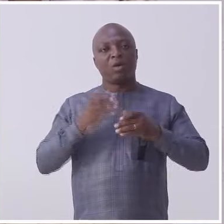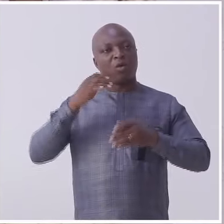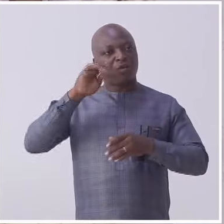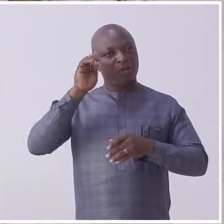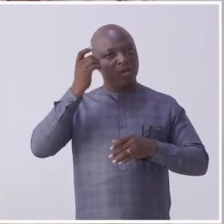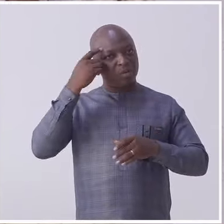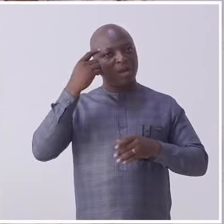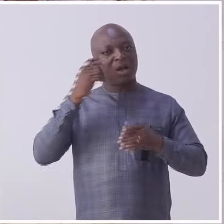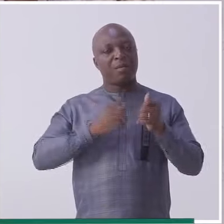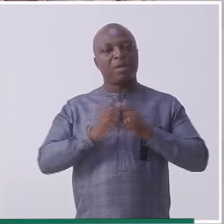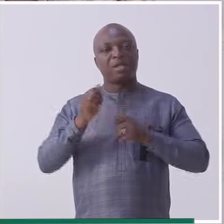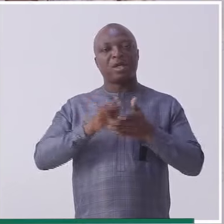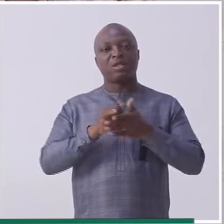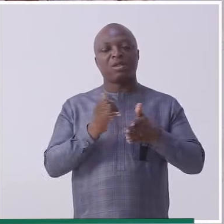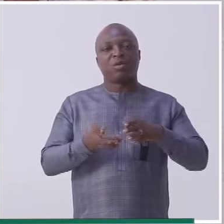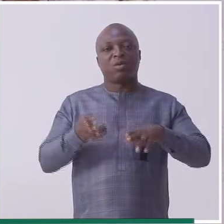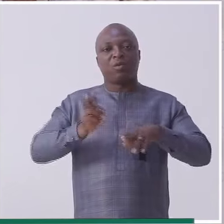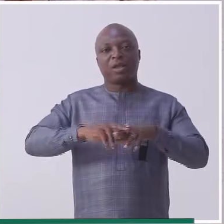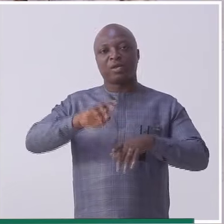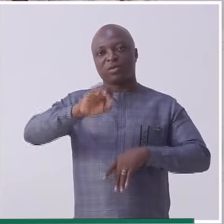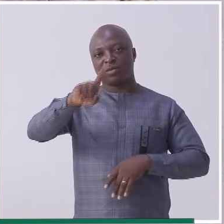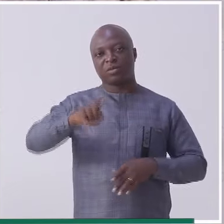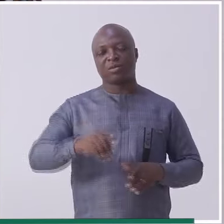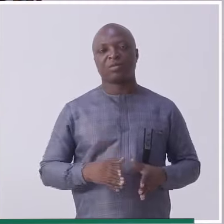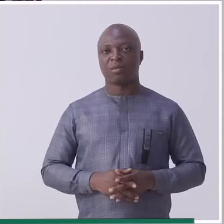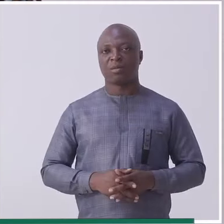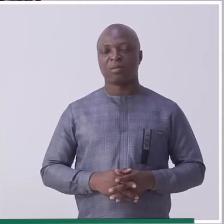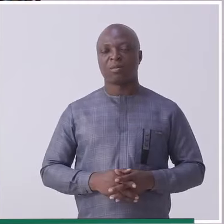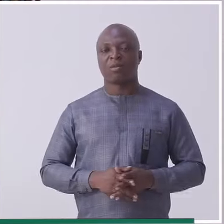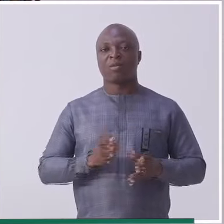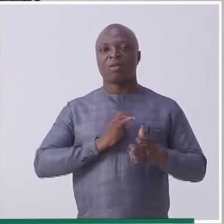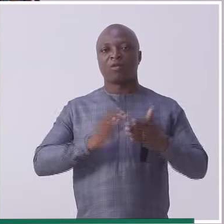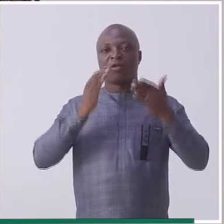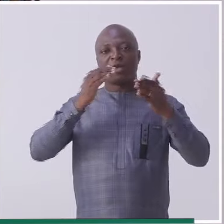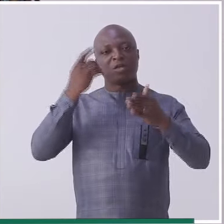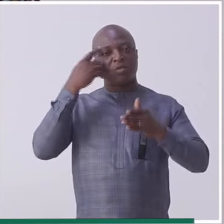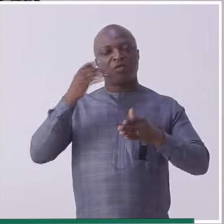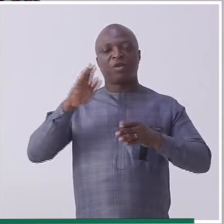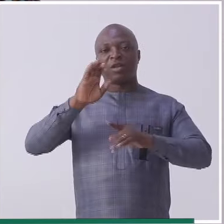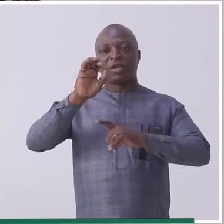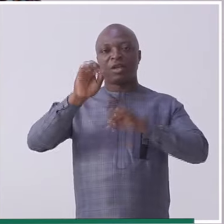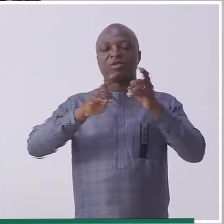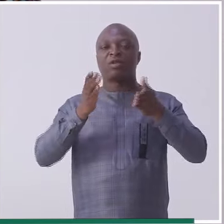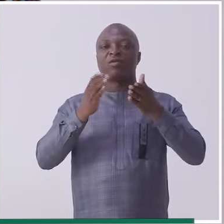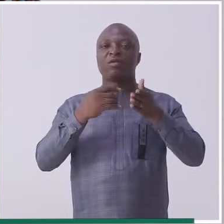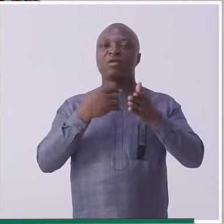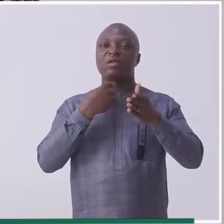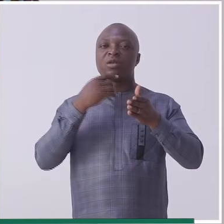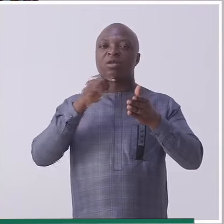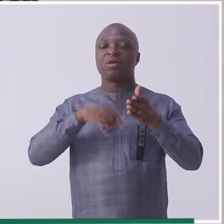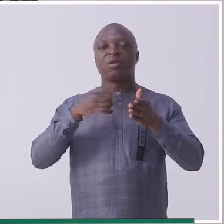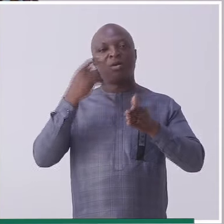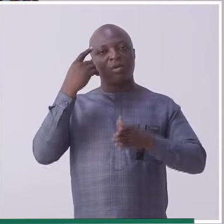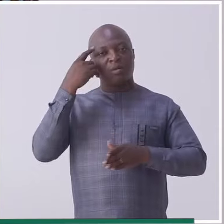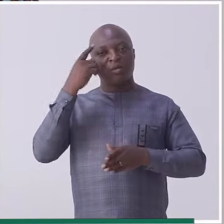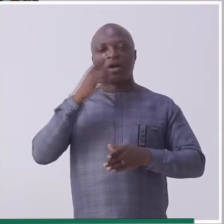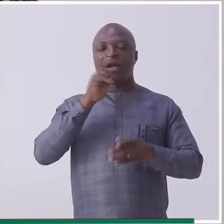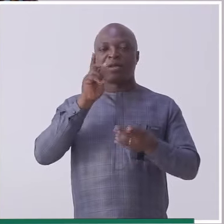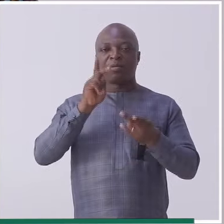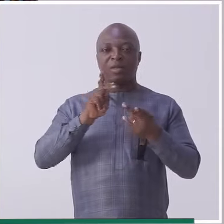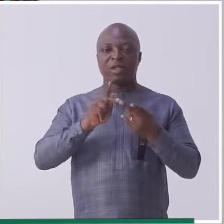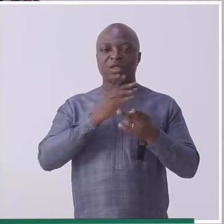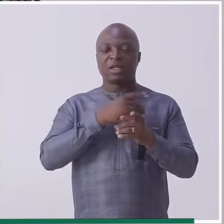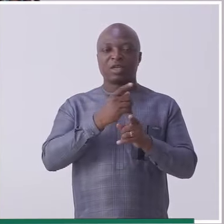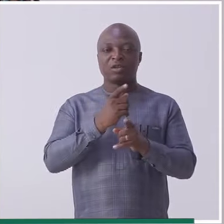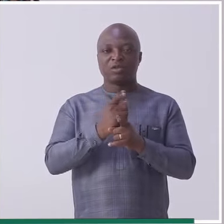gouvernement à procéder à cette augmentation? Je vous remercie pour votre question. J'ai envie de dire que pour être précis et